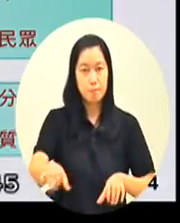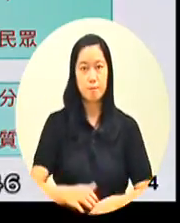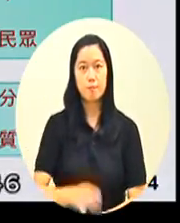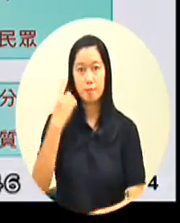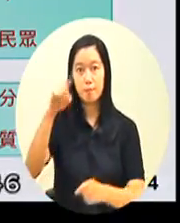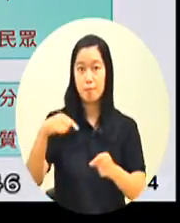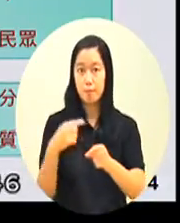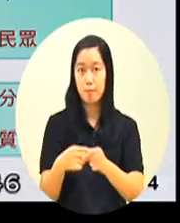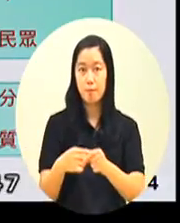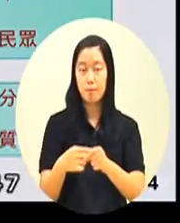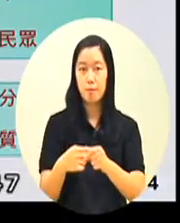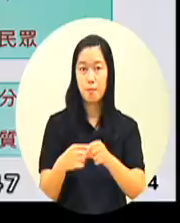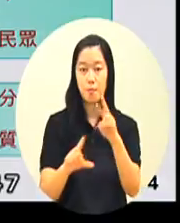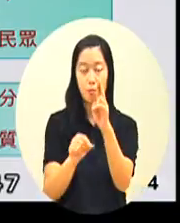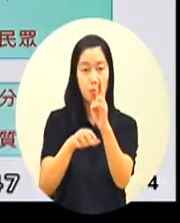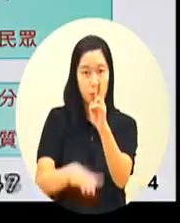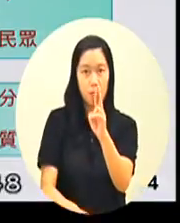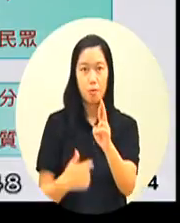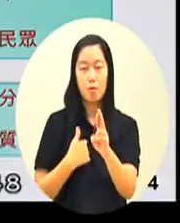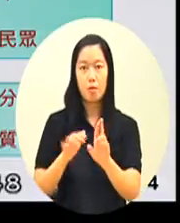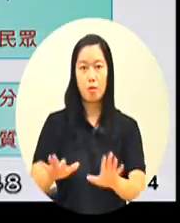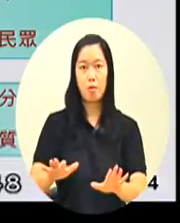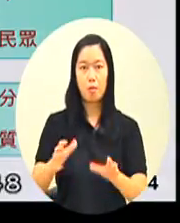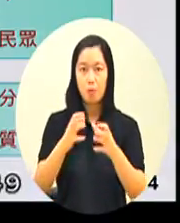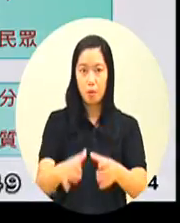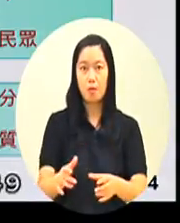又要成立一个